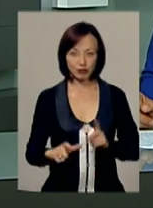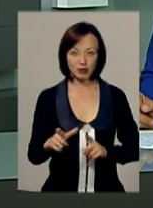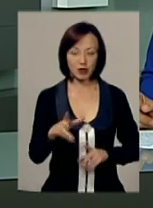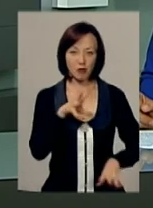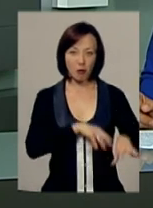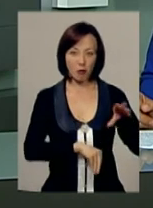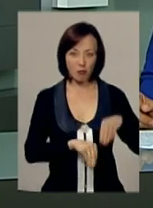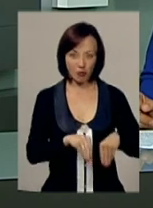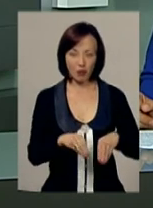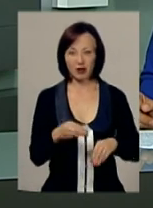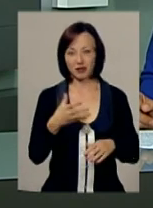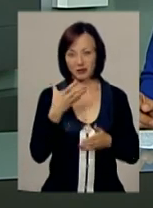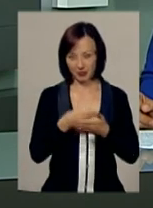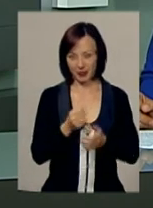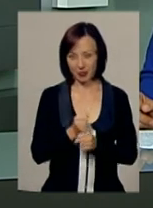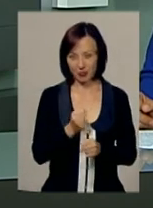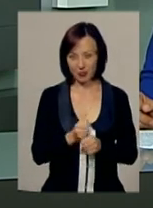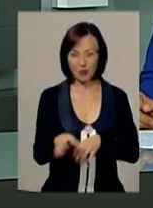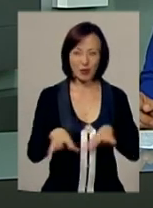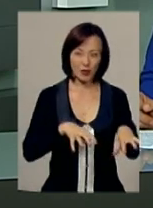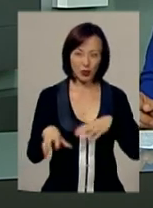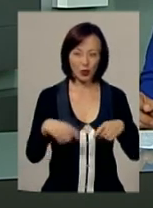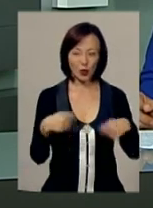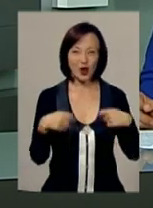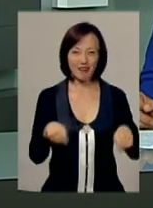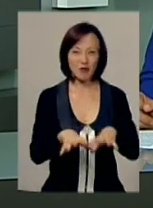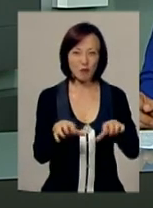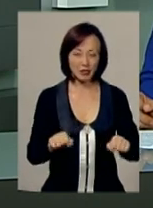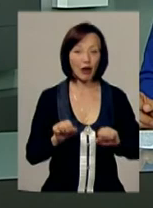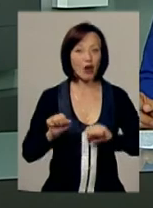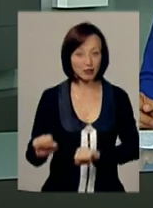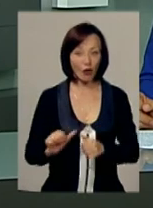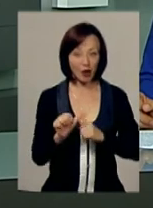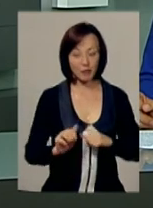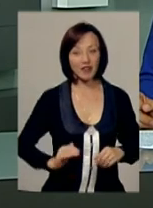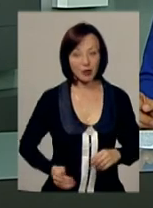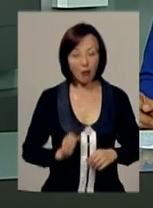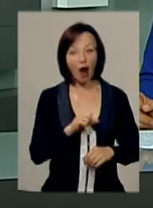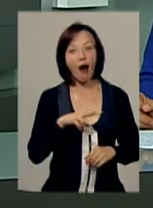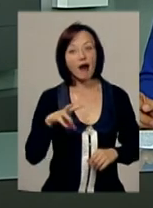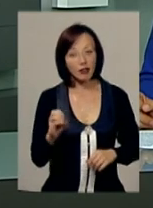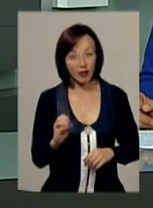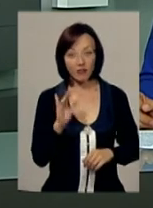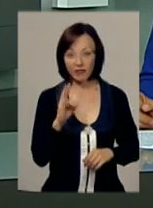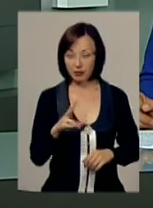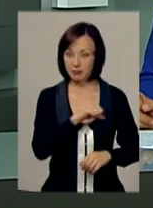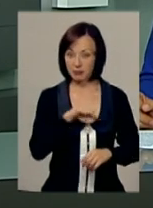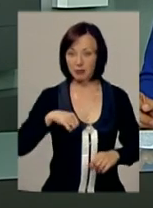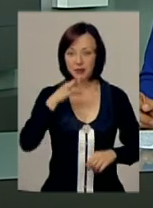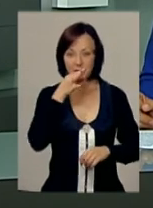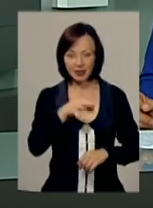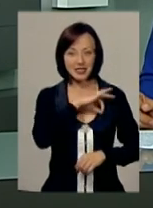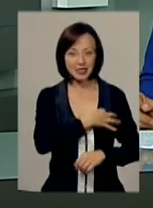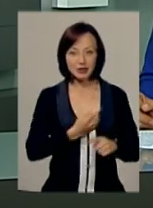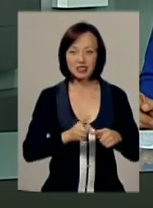у середині структури, торгівлю посадами та кришування окремих фірм. Однак, як запевнив пан Братко, слідство